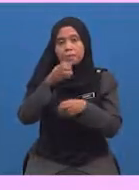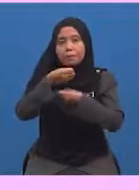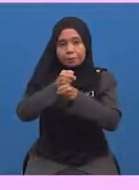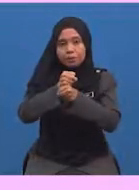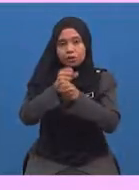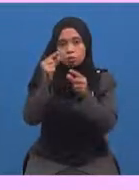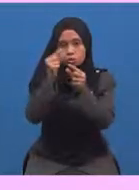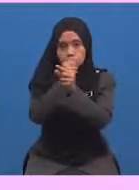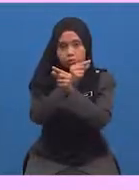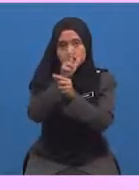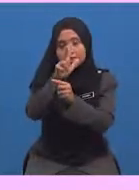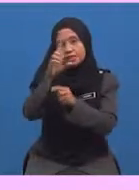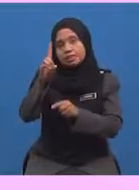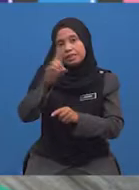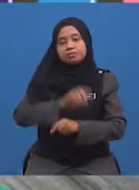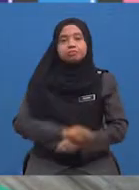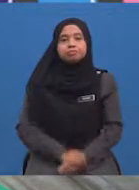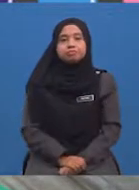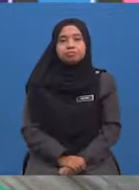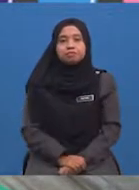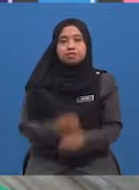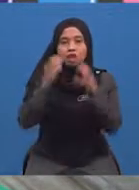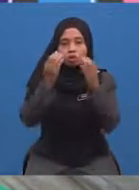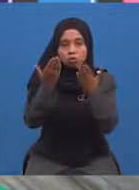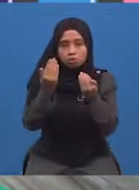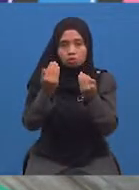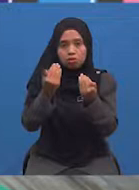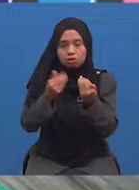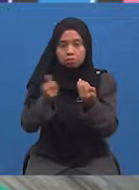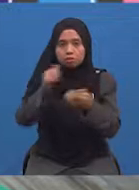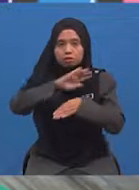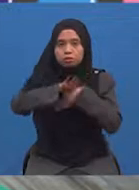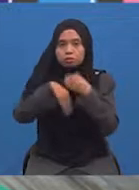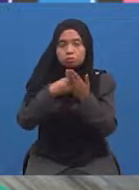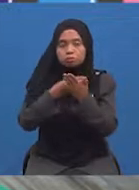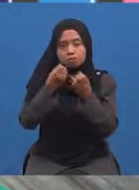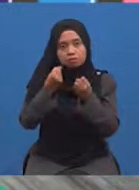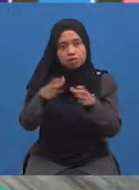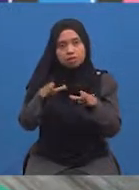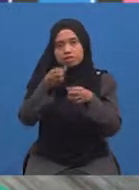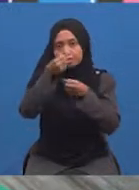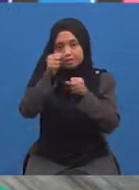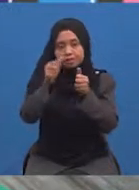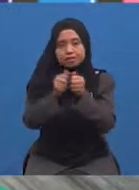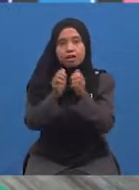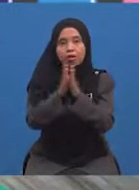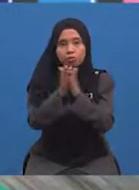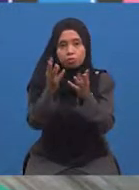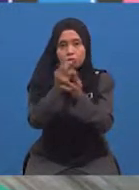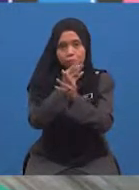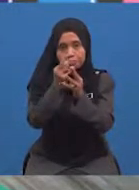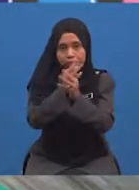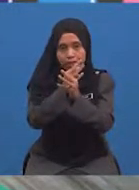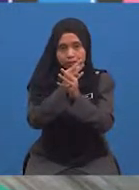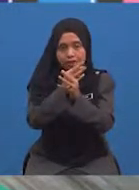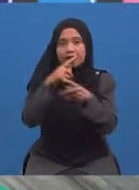Geometri 3 Dimensi. Cikgu harap anda sudah bersedia dengan buku Matematik Tingkatan 2,